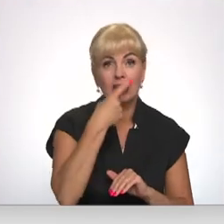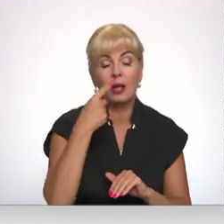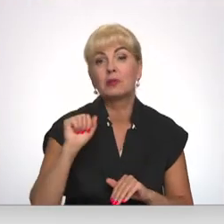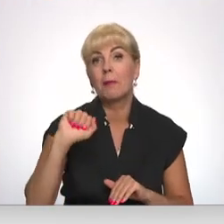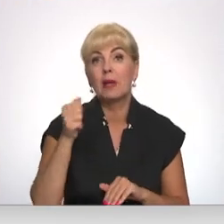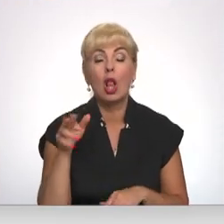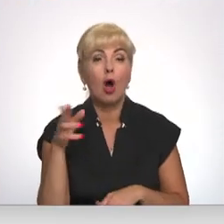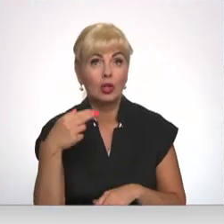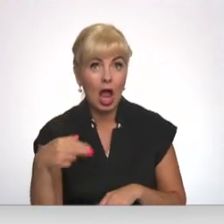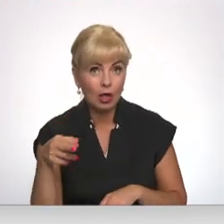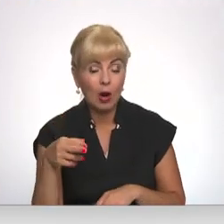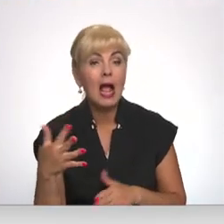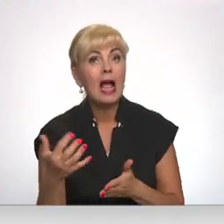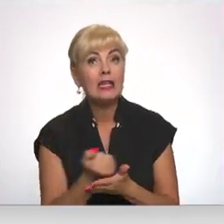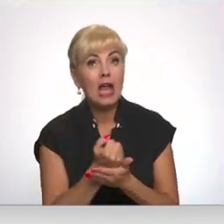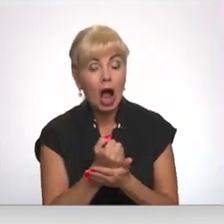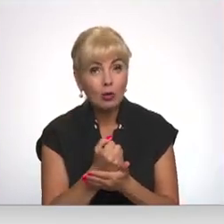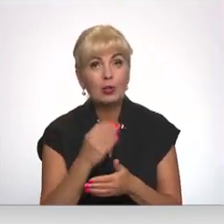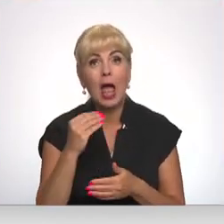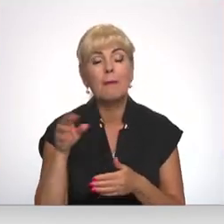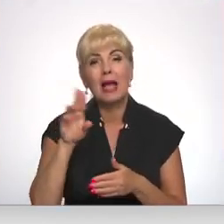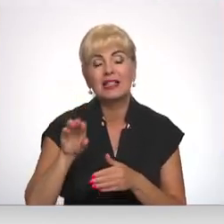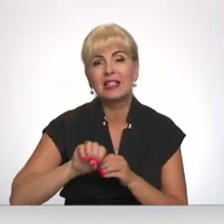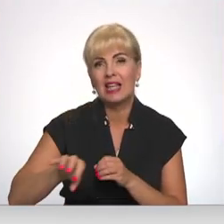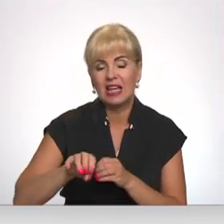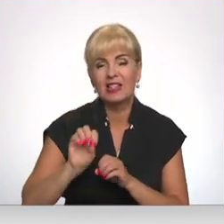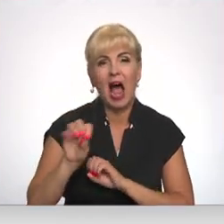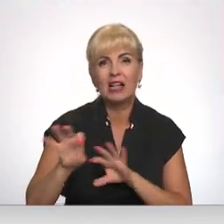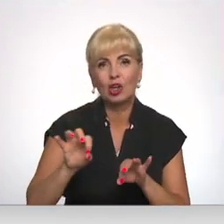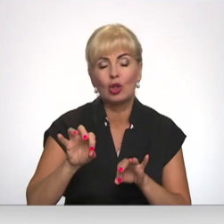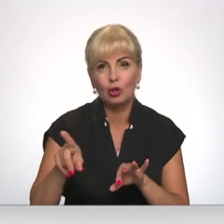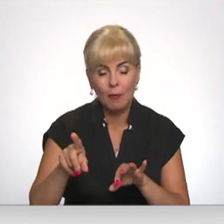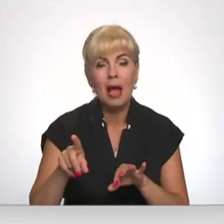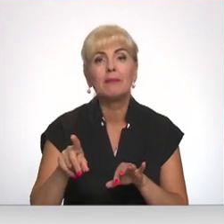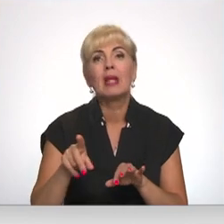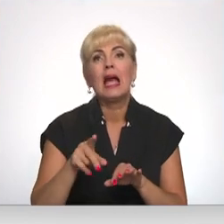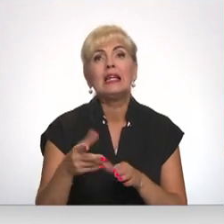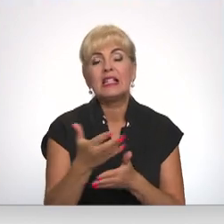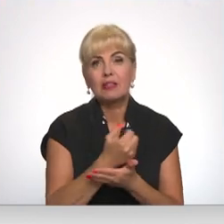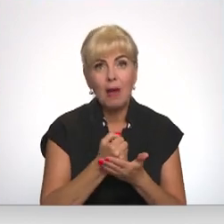miljoniem eiro, kurus iegūs no MC kvotu izsolīšanas. Ilgtermiņā plānots izveidot vairāk nekā